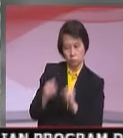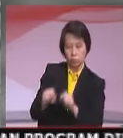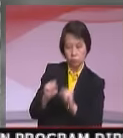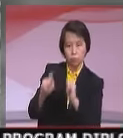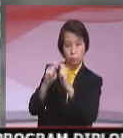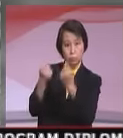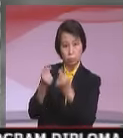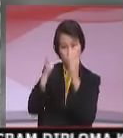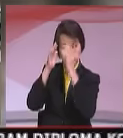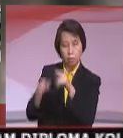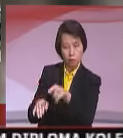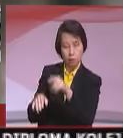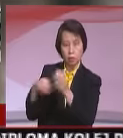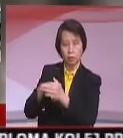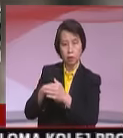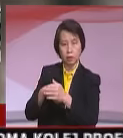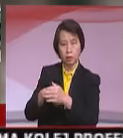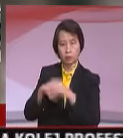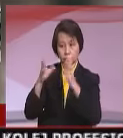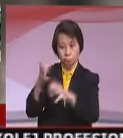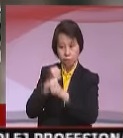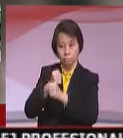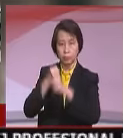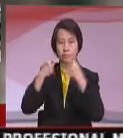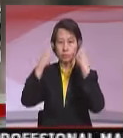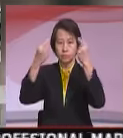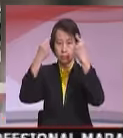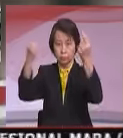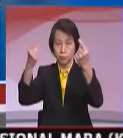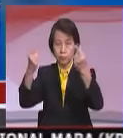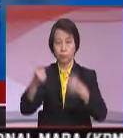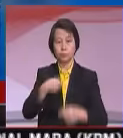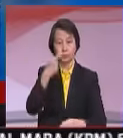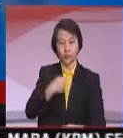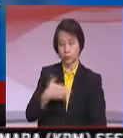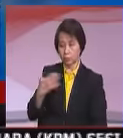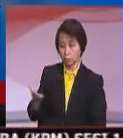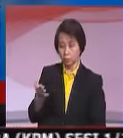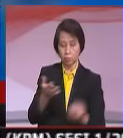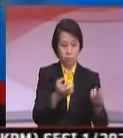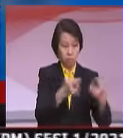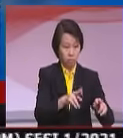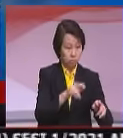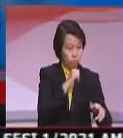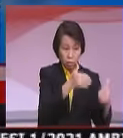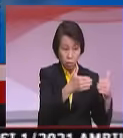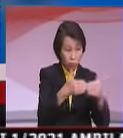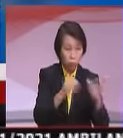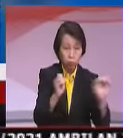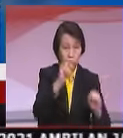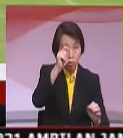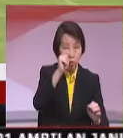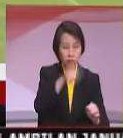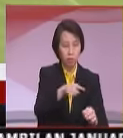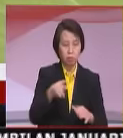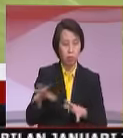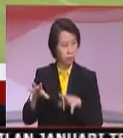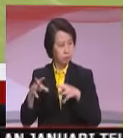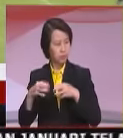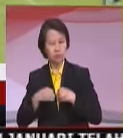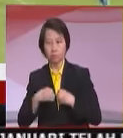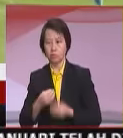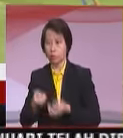skuad Tok Gajah itu dalam melakar kejayaan. Menurutnya, selepas kontraknya tidak disambung, dia telah menerima